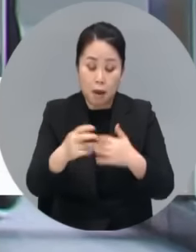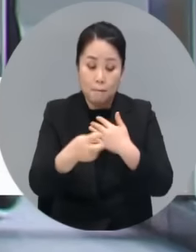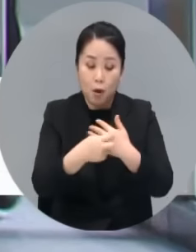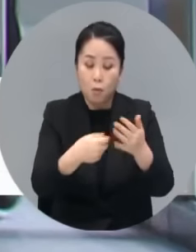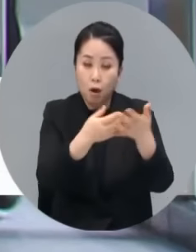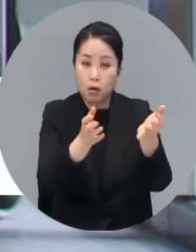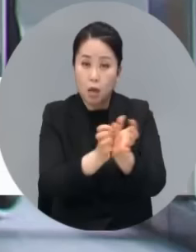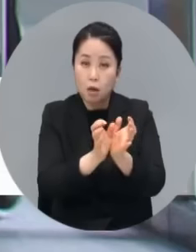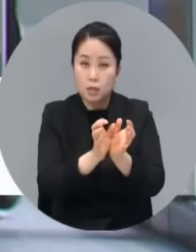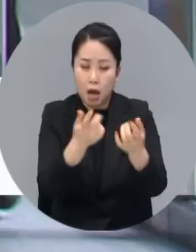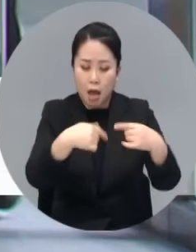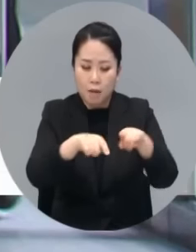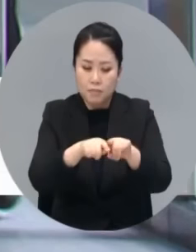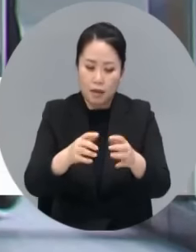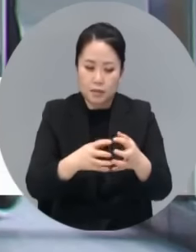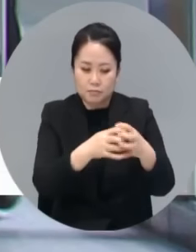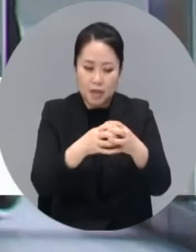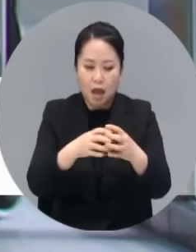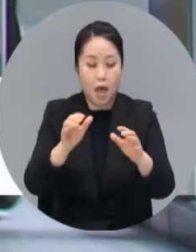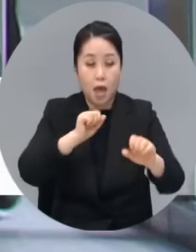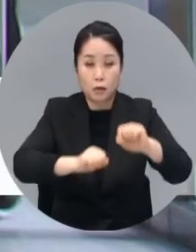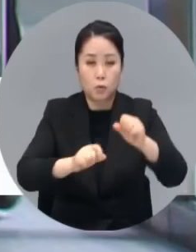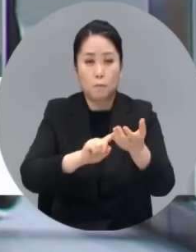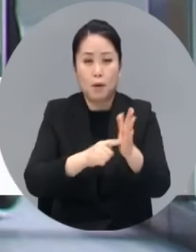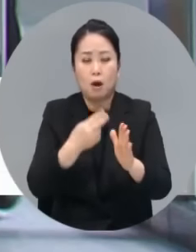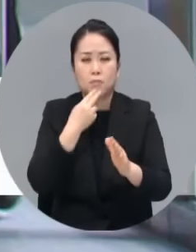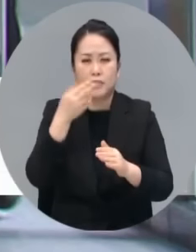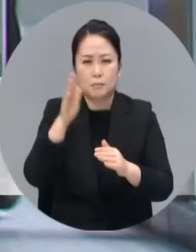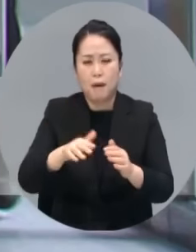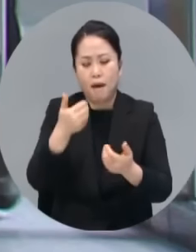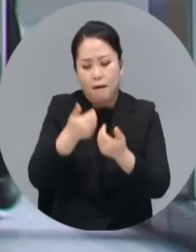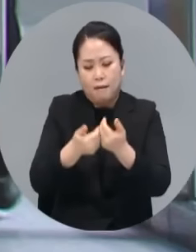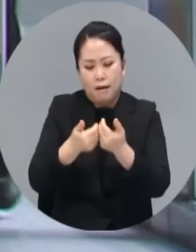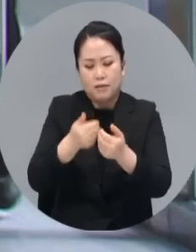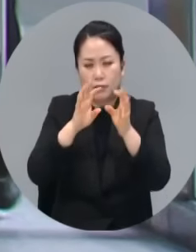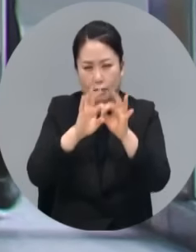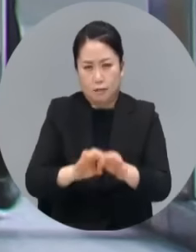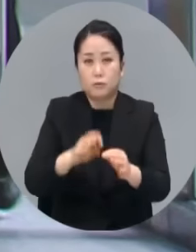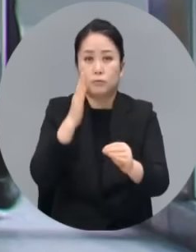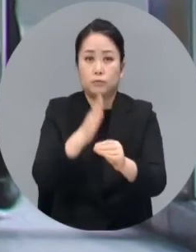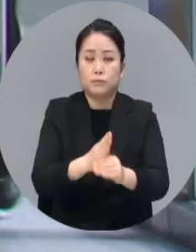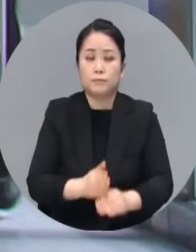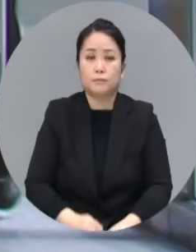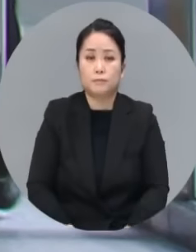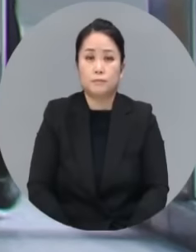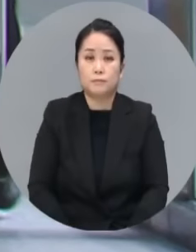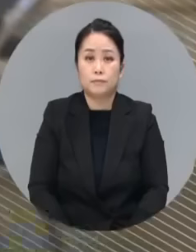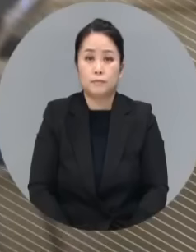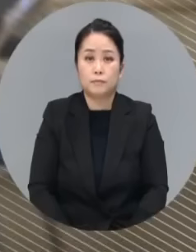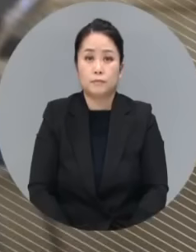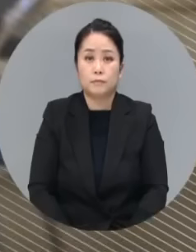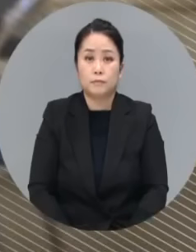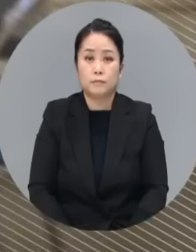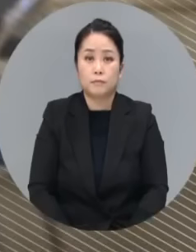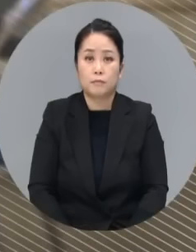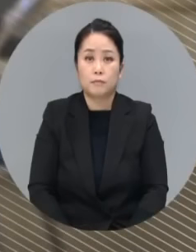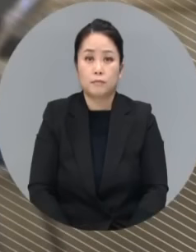것으로 보이지만 갈등의 불씨는 여전히 남아 있습니다. 정진명 기자의 보도입니다.